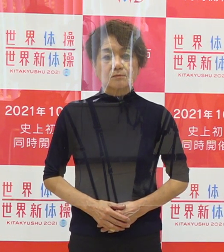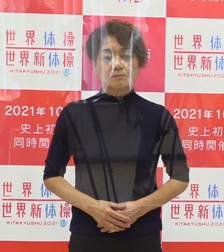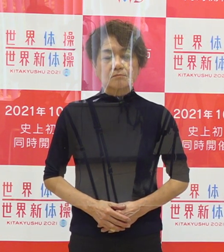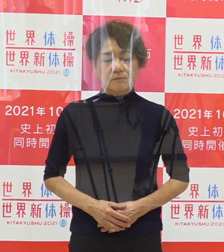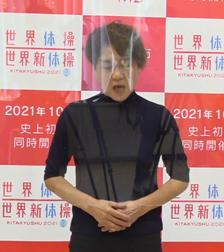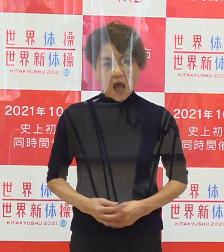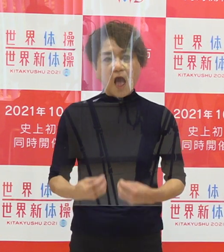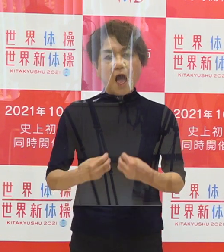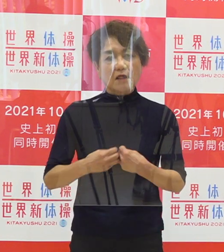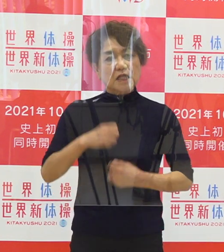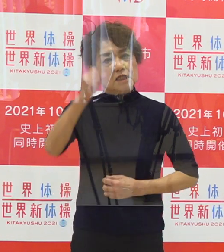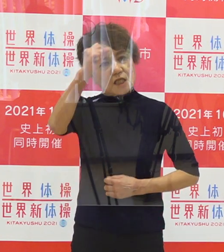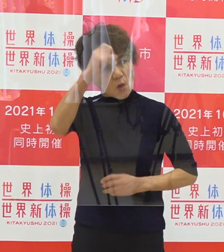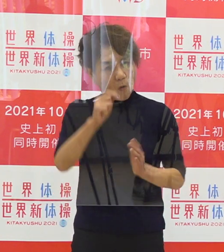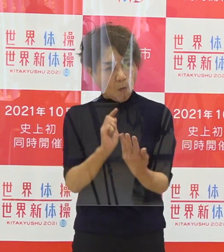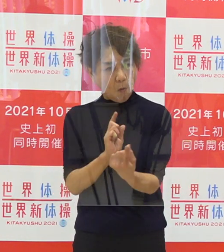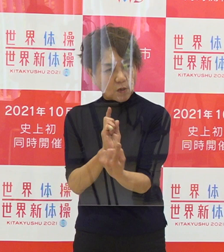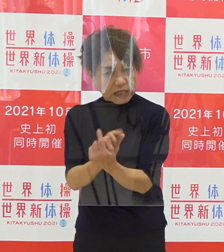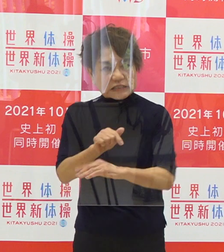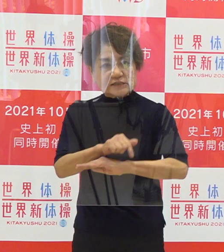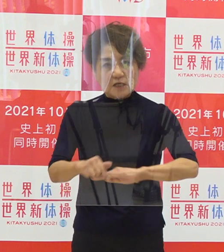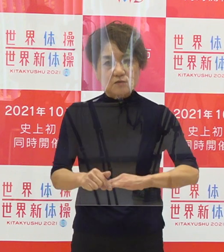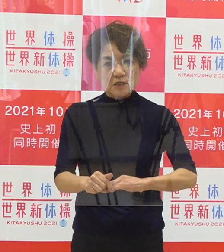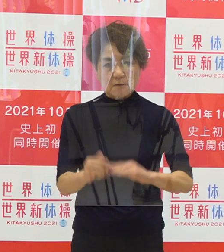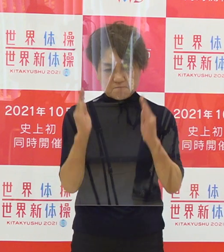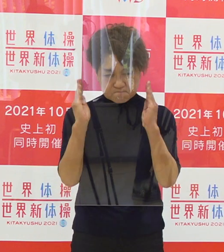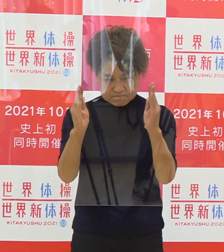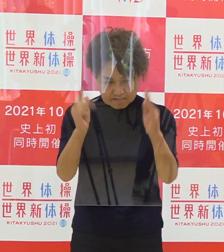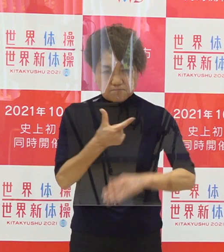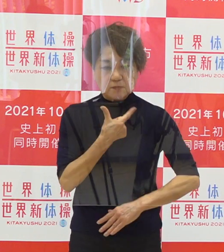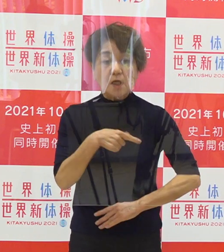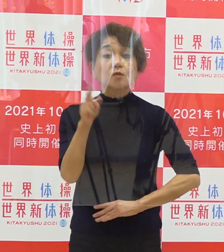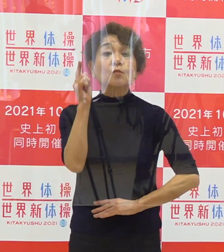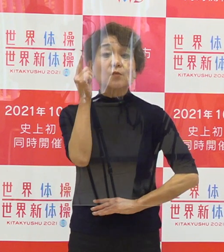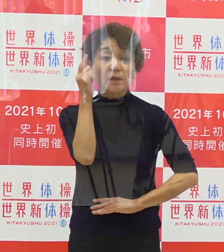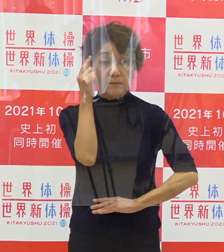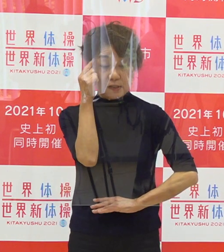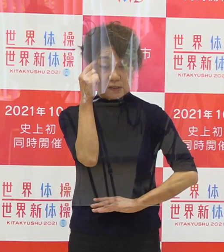感染症対策には万全を期していきたいと考えております。